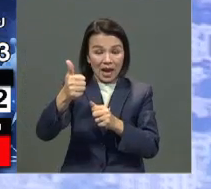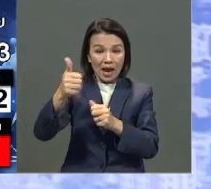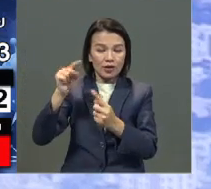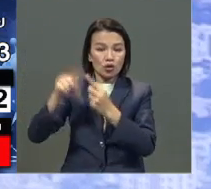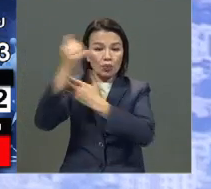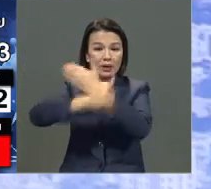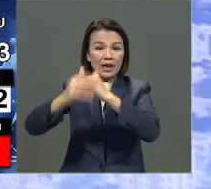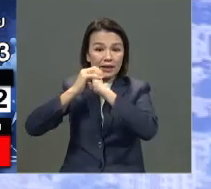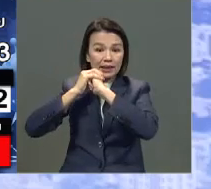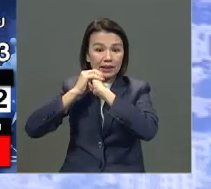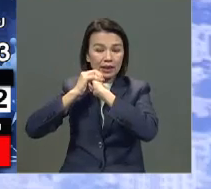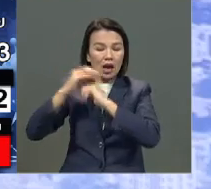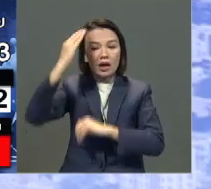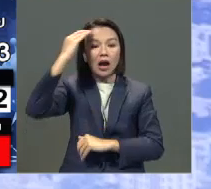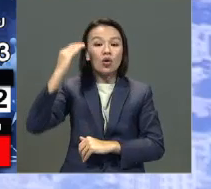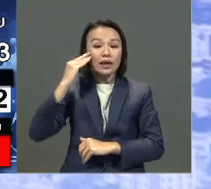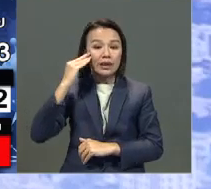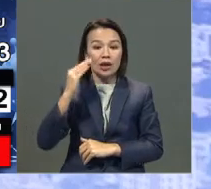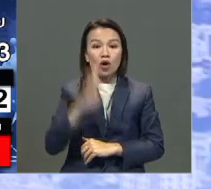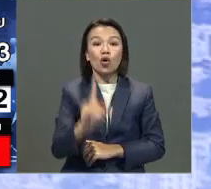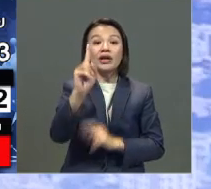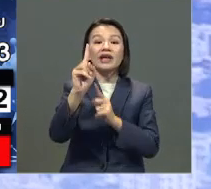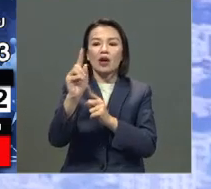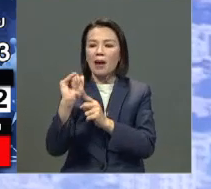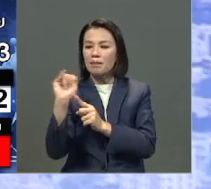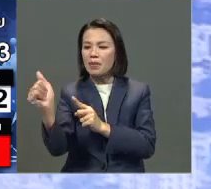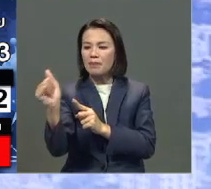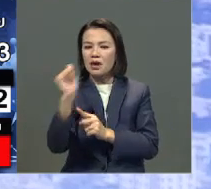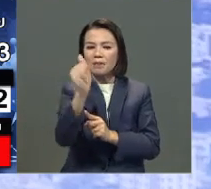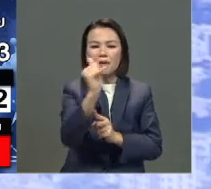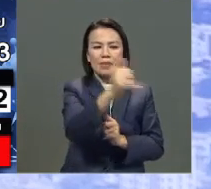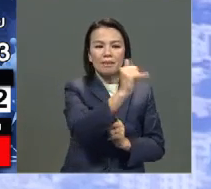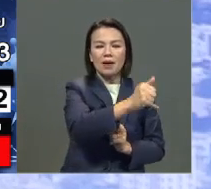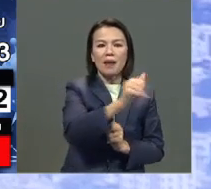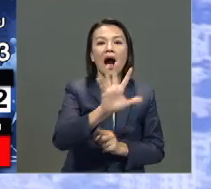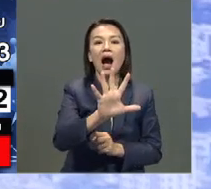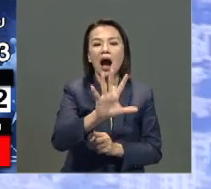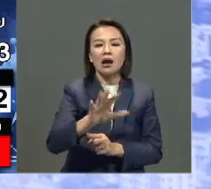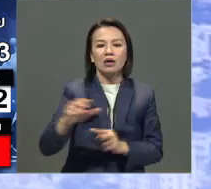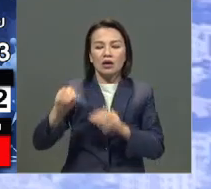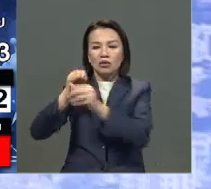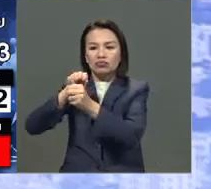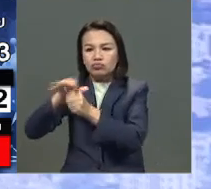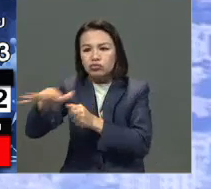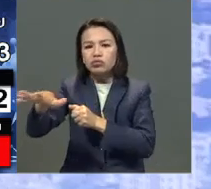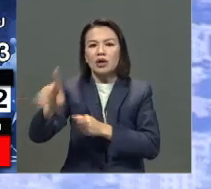แต่ว่าชีวิตวิถีใหม่ต้องแทรกซึมไปอยู่กับทุกๆกิจการกิจกรรมไม่ใช่แค่ในเรื่องของชีวิตกลางคืนมาเลี้ยงหลายนะครับในเรื่องของชีวิตจำวันทั้งวันทั้งคืนเราต้องอยู่ในชีวิตวิธีใหม่อย่างนี้ขอให้ทุกท่านได้ยอมรับแต่ครับแล้วก็พยายามช่วยกันถึงแม้ว่าจะไม่ค่อยคุ้นเคยในช่วงแรกๆแต่ว่าต่อไปก็จะคุ้นเคยแล้วก็จะมองดูว่าเป็นเรื่องปกติก็โดยเฉพาะการจะเกณฑ์เนี่ยนะครับให้ความมั่นใจเลยครับว่าเราจะไม่ได้มีการนำไปใช้ด้านอื่นเด็ดขาดถ้าท่านสแกนเข้ามาแล้วไปเที่ยวท่านจะได้มั่นใจตัวเองมากยิ่งขึ้นเมื่อเวลาที่มีการติดเชื้อจำได้ไหมครับเกิดขึ้นที่นี่อิเทวอนที่เกาหลี1คนไปเที่ยว 5สถานที่ติดขึ้นมา 150 3คนเอาคนมาตรวจเป็นหมื่นคนเพราะฉะนั้นสิ่งต่างๆเหล่านี้ต้องสูญเสียด้านเศรษฐกิจด้านค่าตรวจต้องเสียเวลาคนต้องเสียเวลา